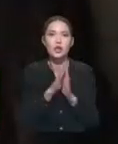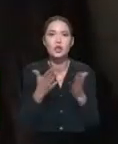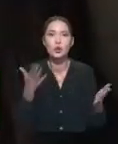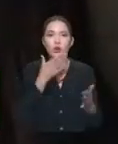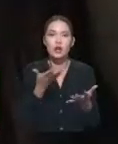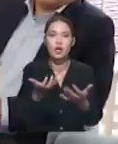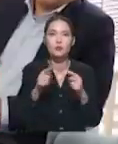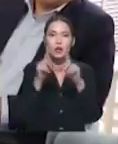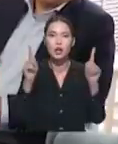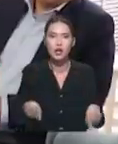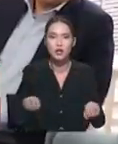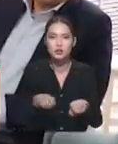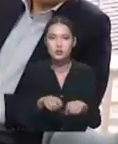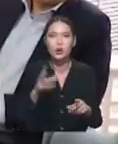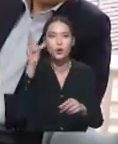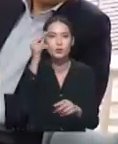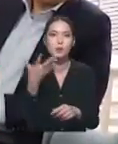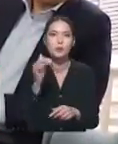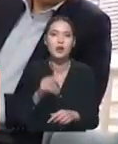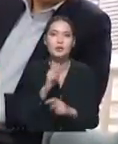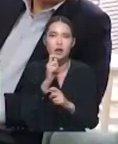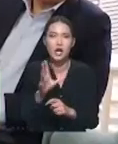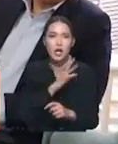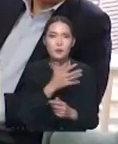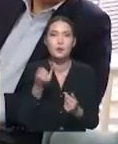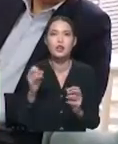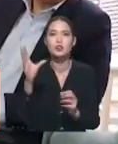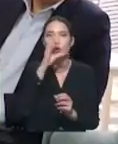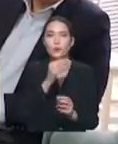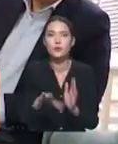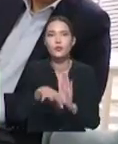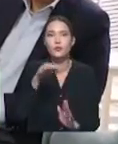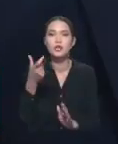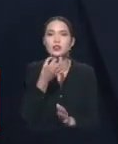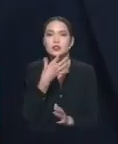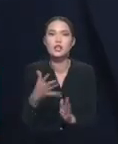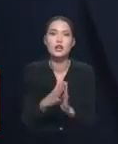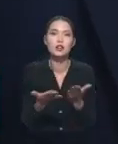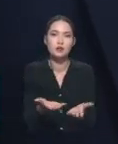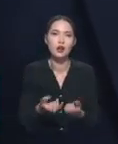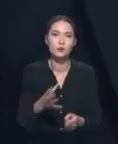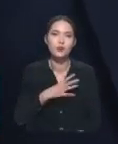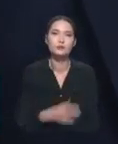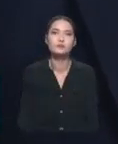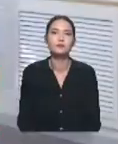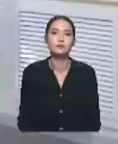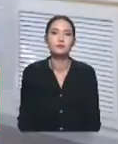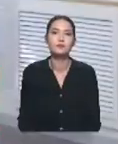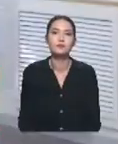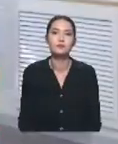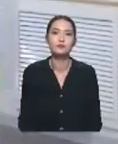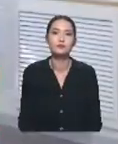получили сертификаты от спонсоров на сумму 5000 тенге. На эти средства они смогли выбрать себе понравившуюся книгу.